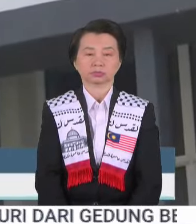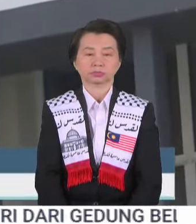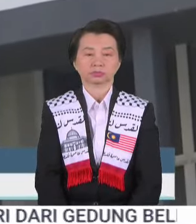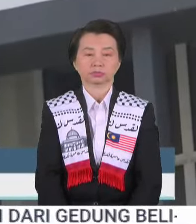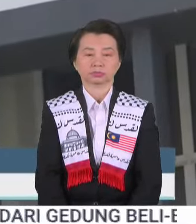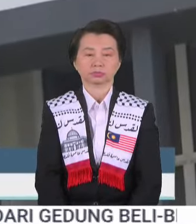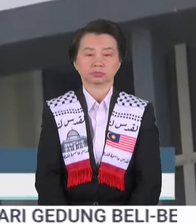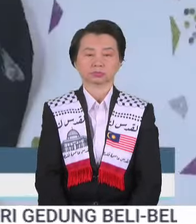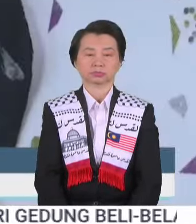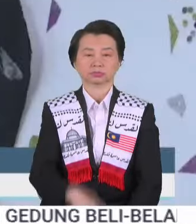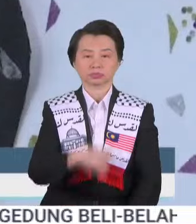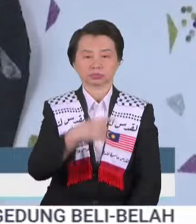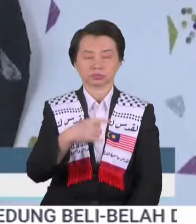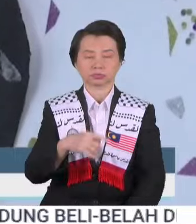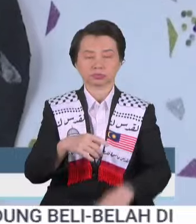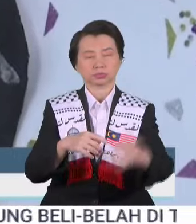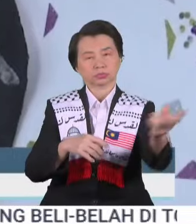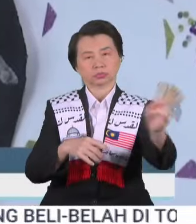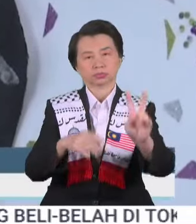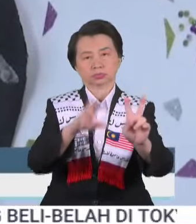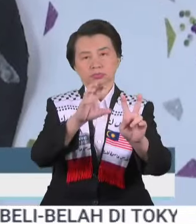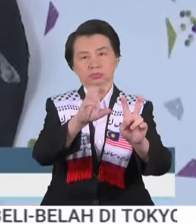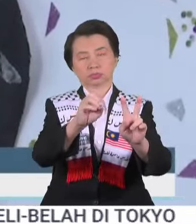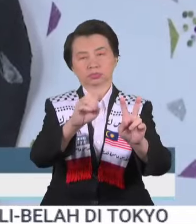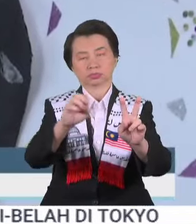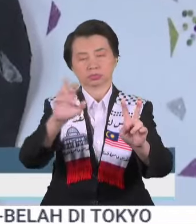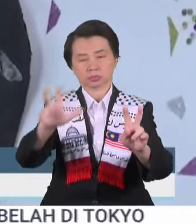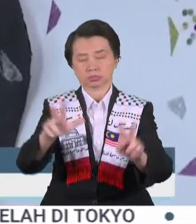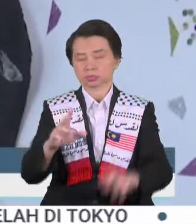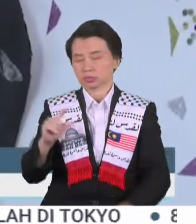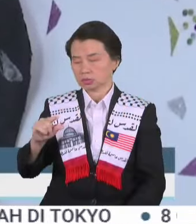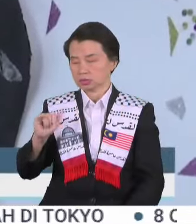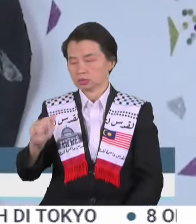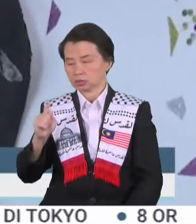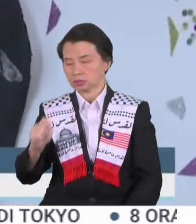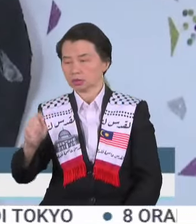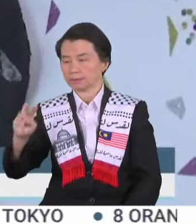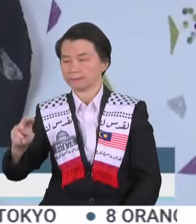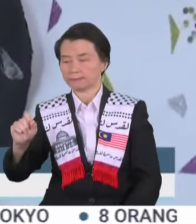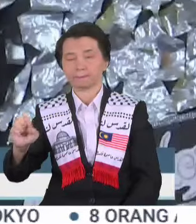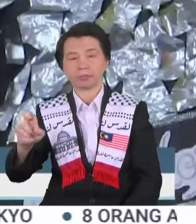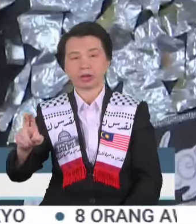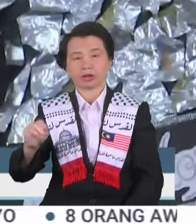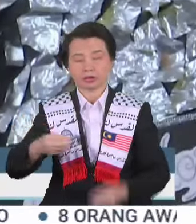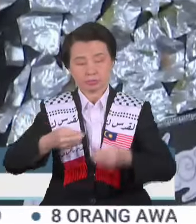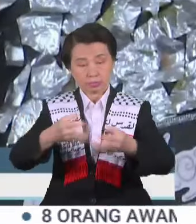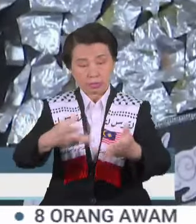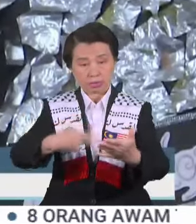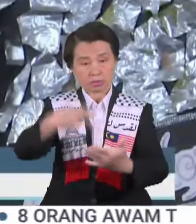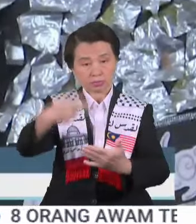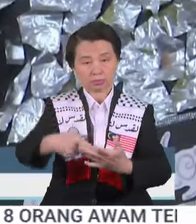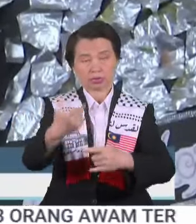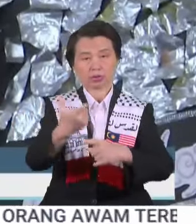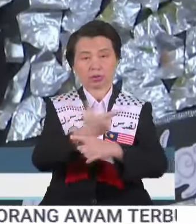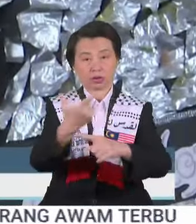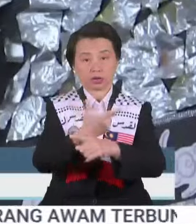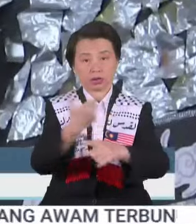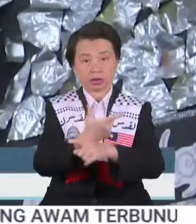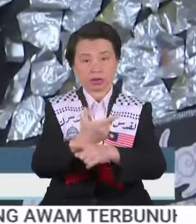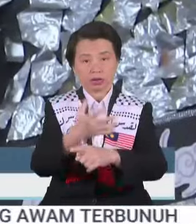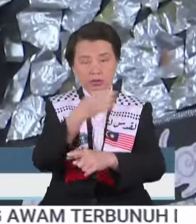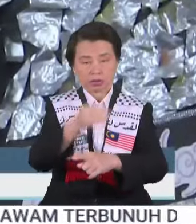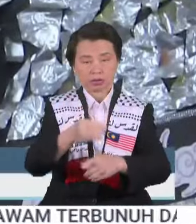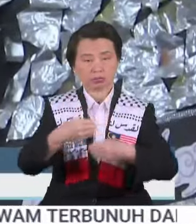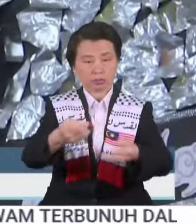Operasi sejak 1 Julai 2003, Giat Mara Pinampang menawarkan pelbagai program latihan bagi